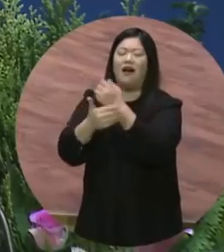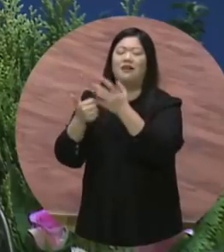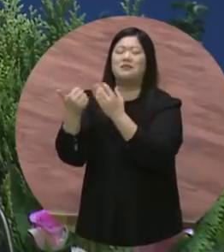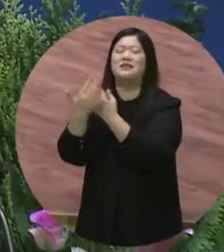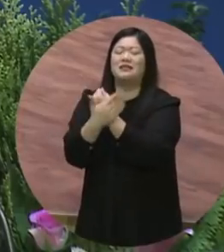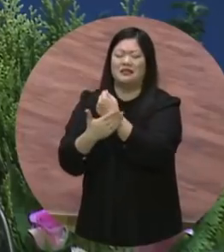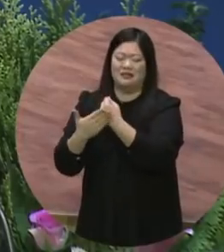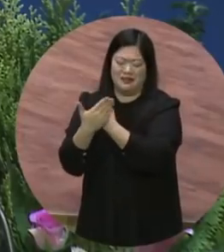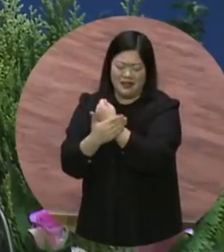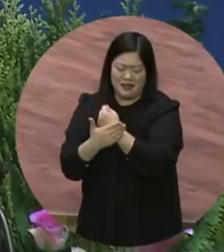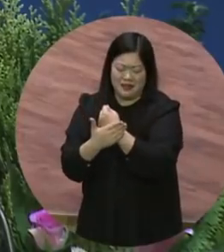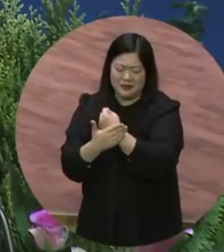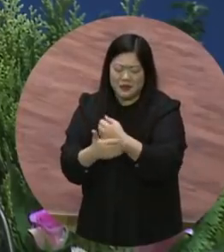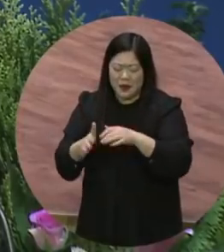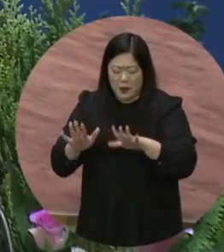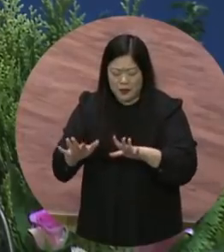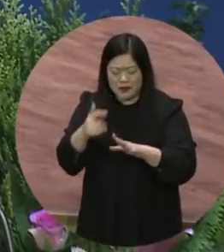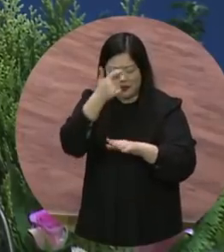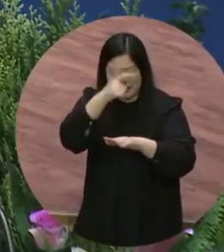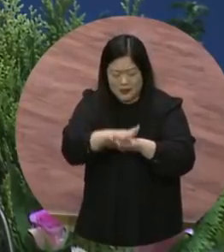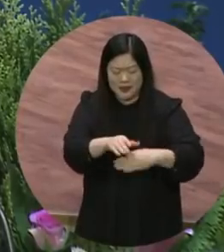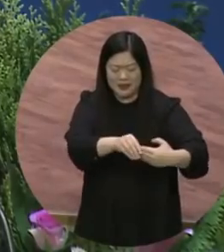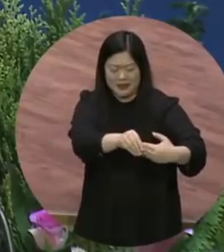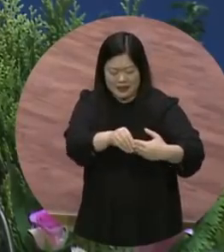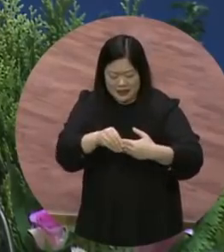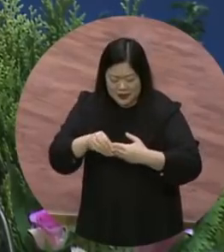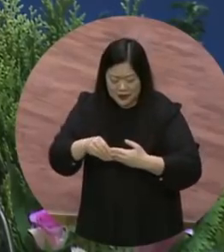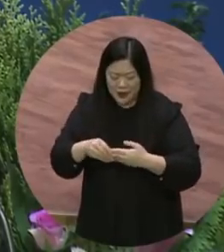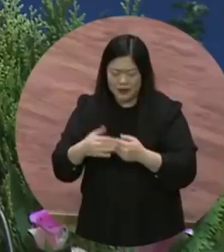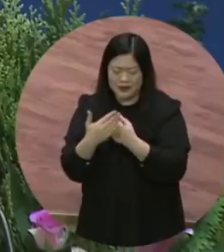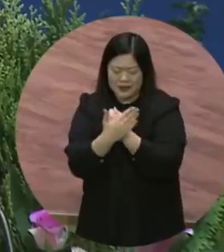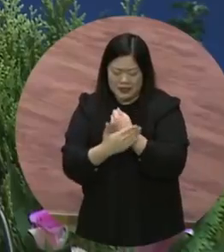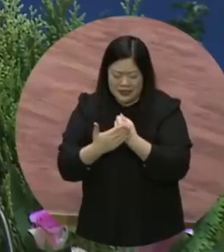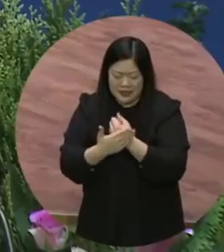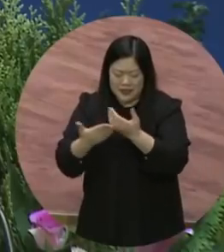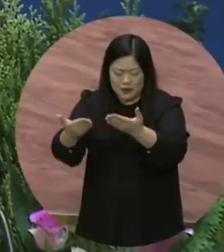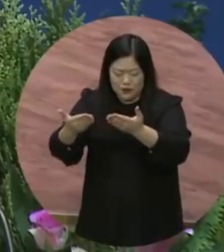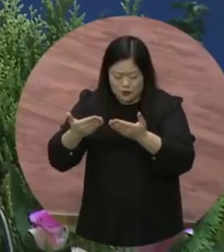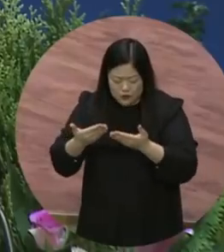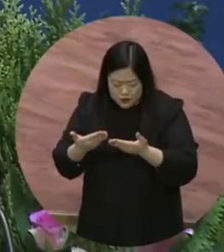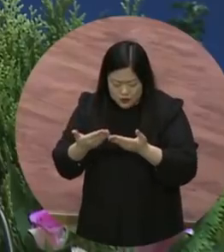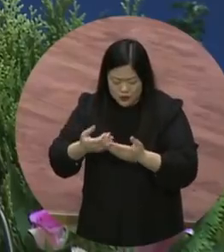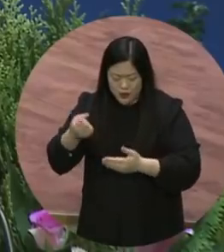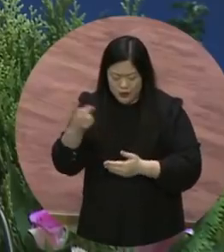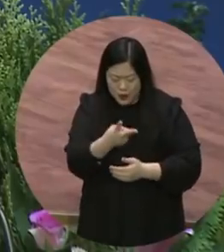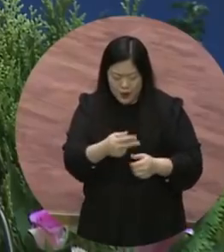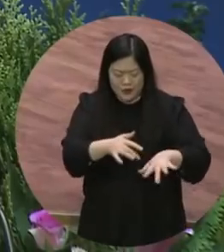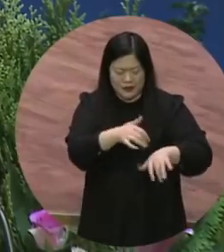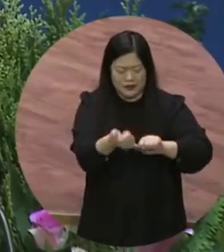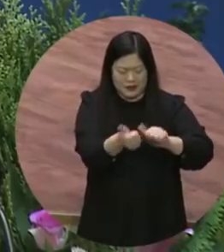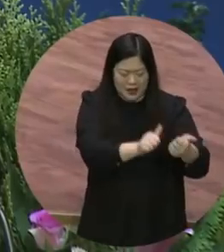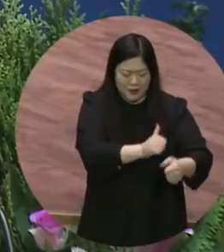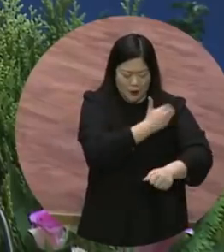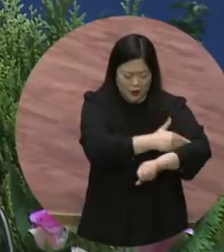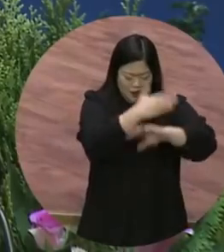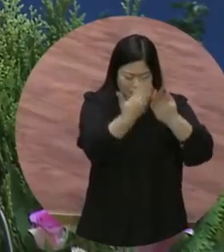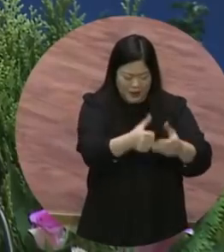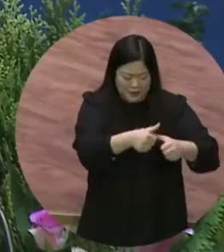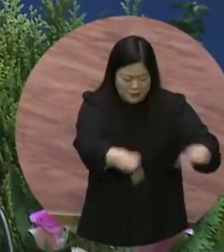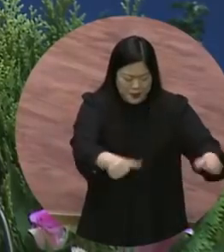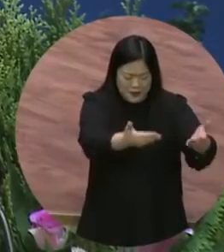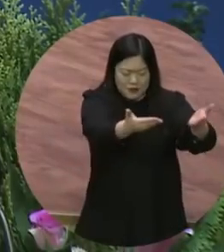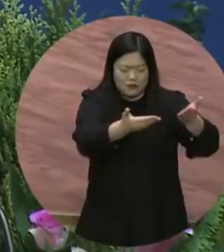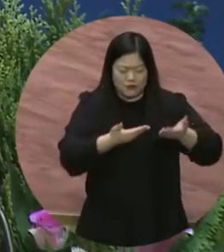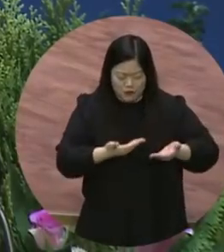없고 예배할 수도 없지만 하나님 은혜로 모든 사망금을 새기고 깨뜨리게 하시고 우리를 참으로